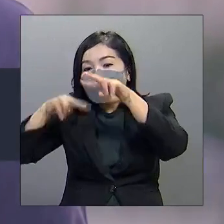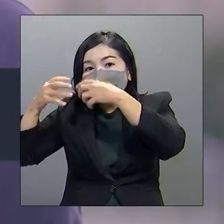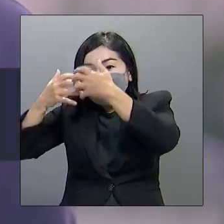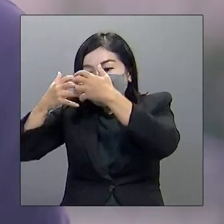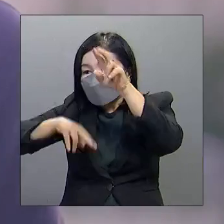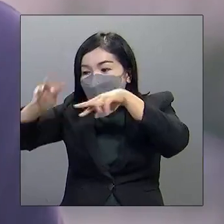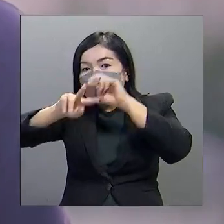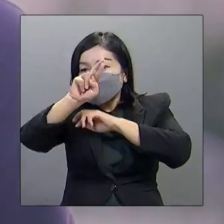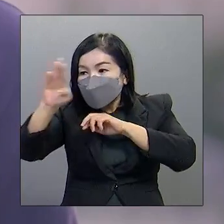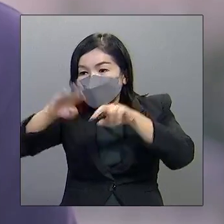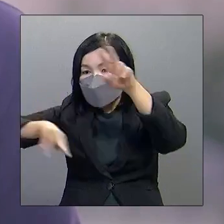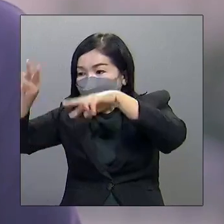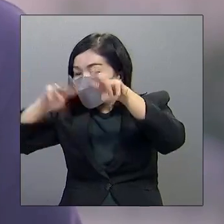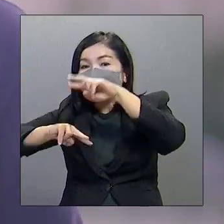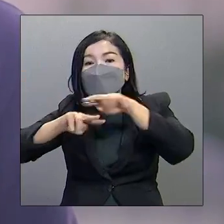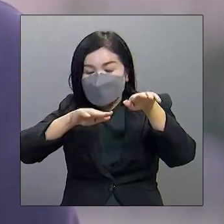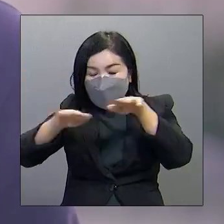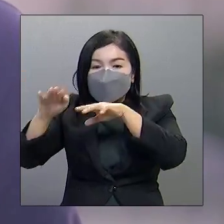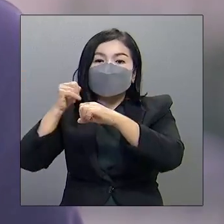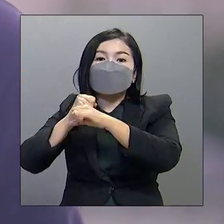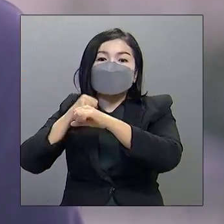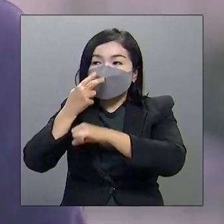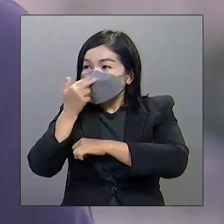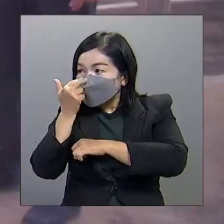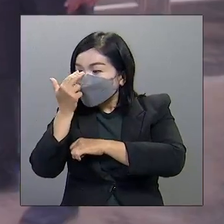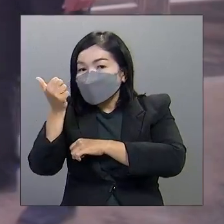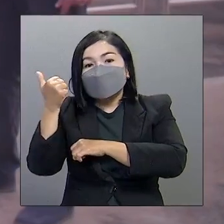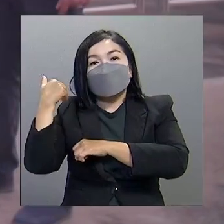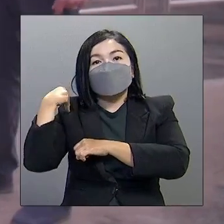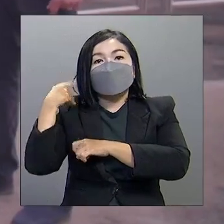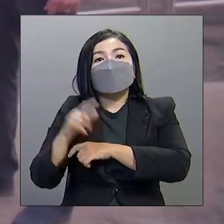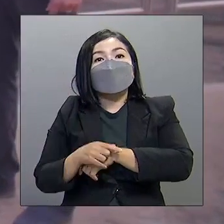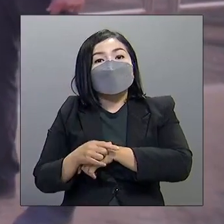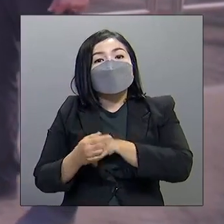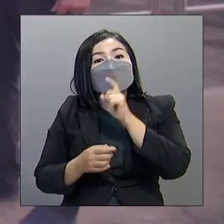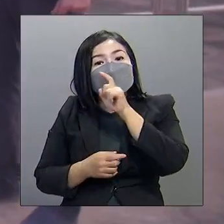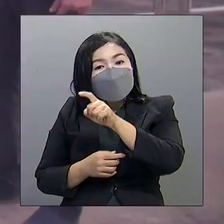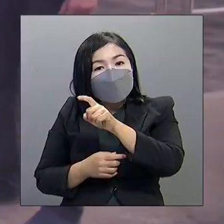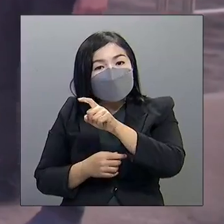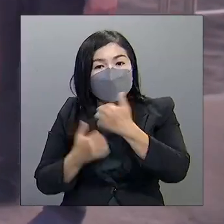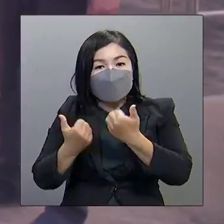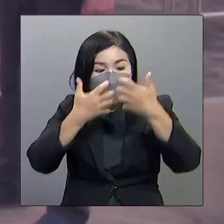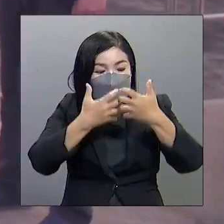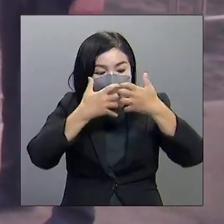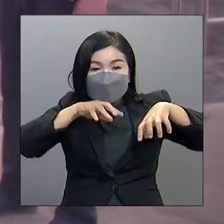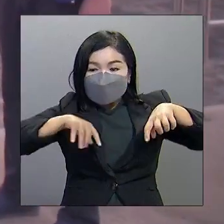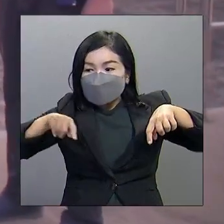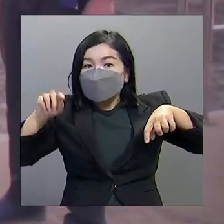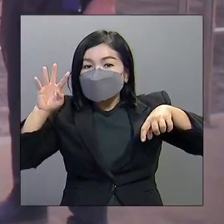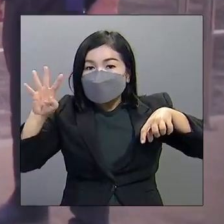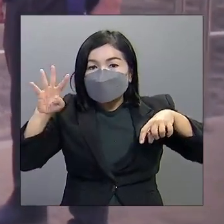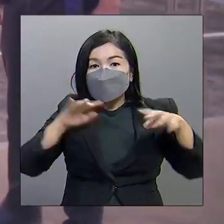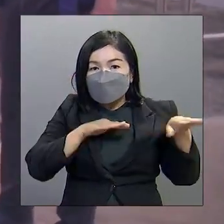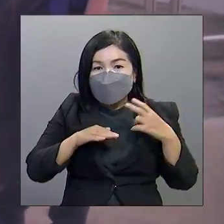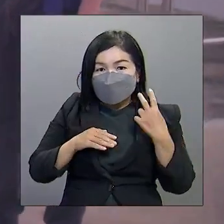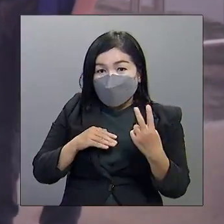บบอะไรเงี้ยให้มันพร้อมตลอดครับต้องซ่อมบำรุงด้วยประมาณนี้ครับ พี่ก้าวเรามีอยู่4เครื่องตรงนี้พี่บอกเราเดินทีละ2 2ตอนนี้เปิ